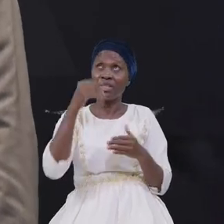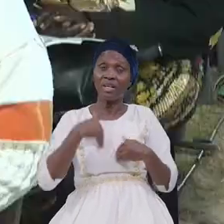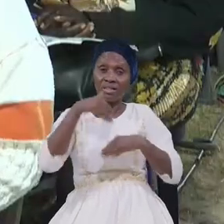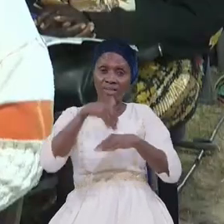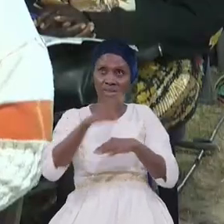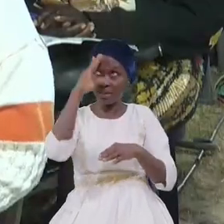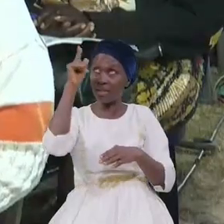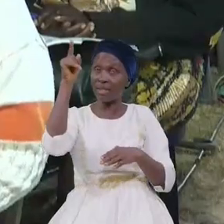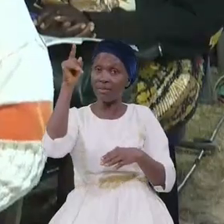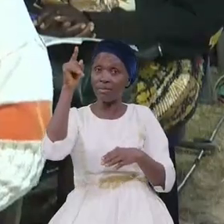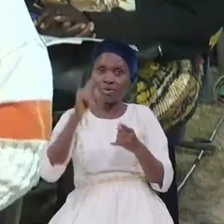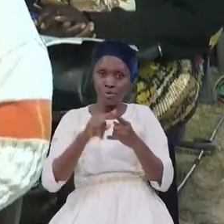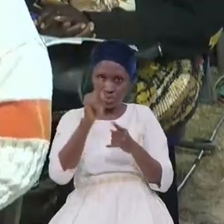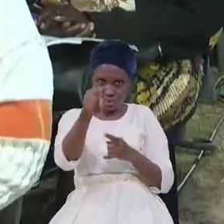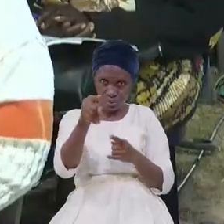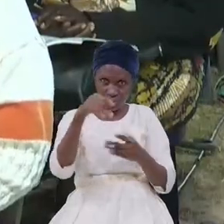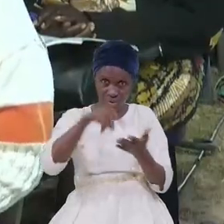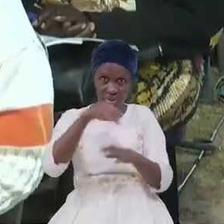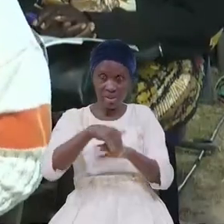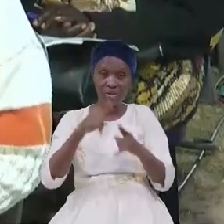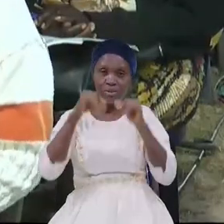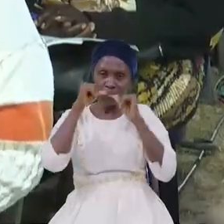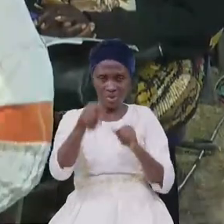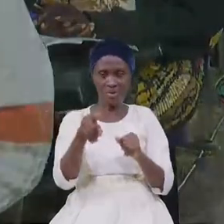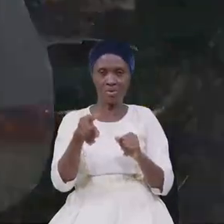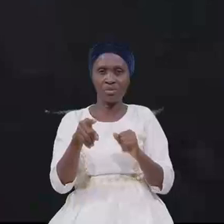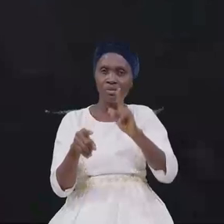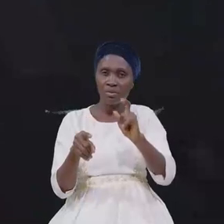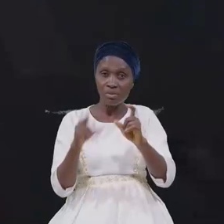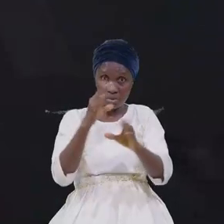vers vous ce soir. Allez-vous recevoir la bénédiction?